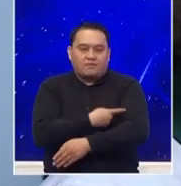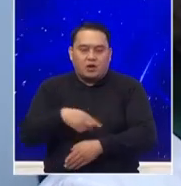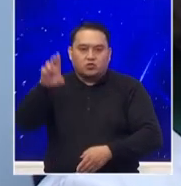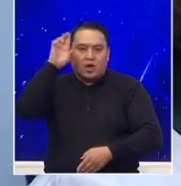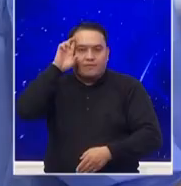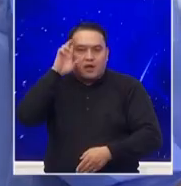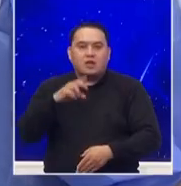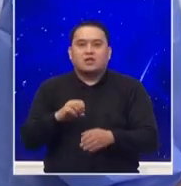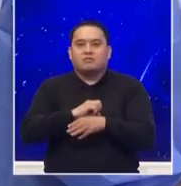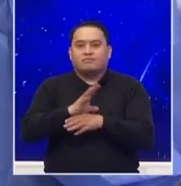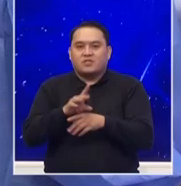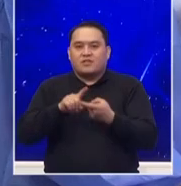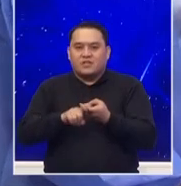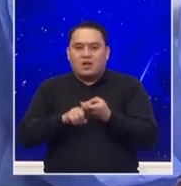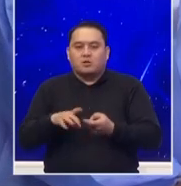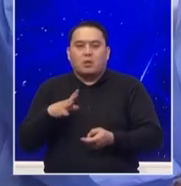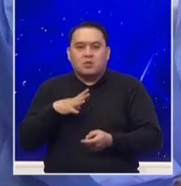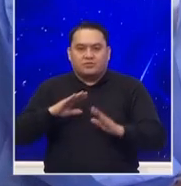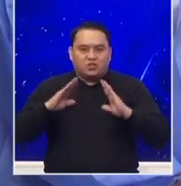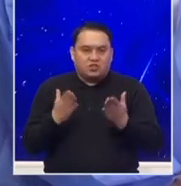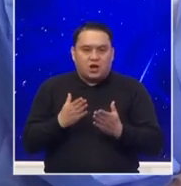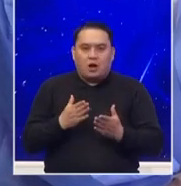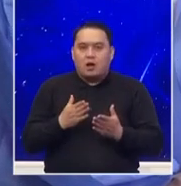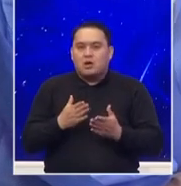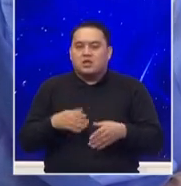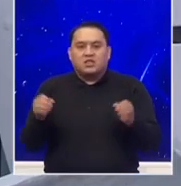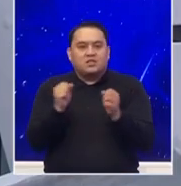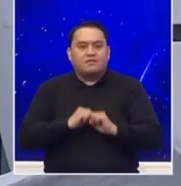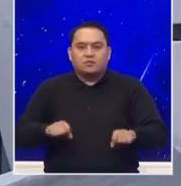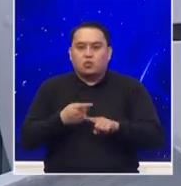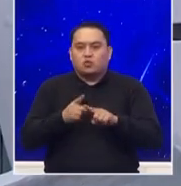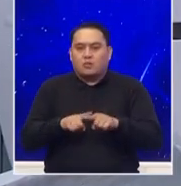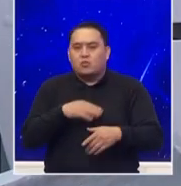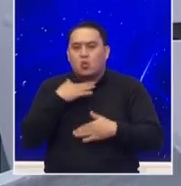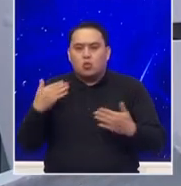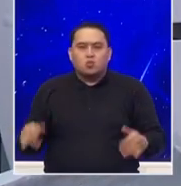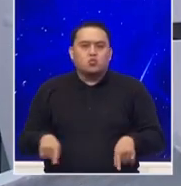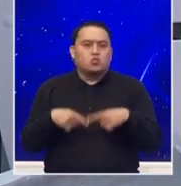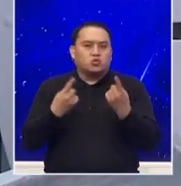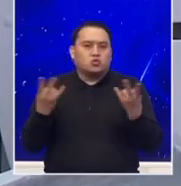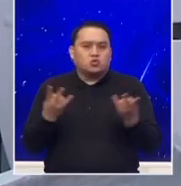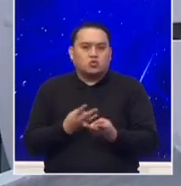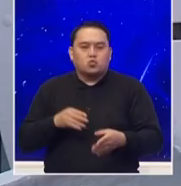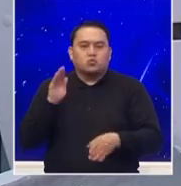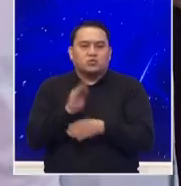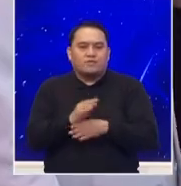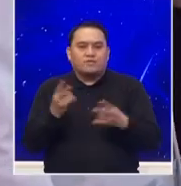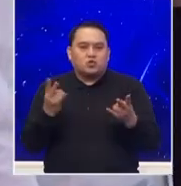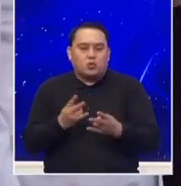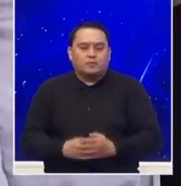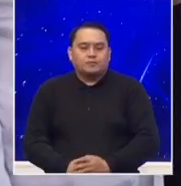страны. COVID-19 показал, нынешняя система далека от идеального. Необходима модернизация, заявил Касым-Жомарт